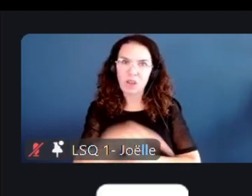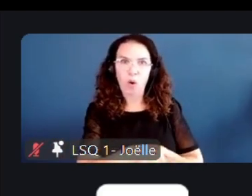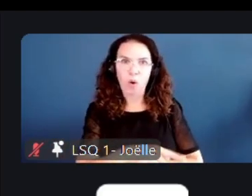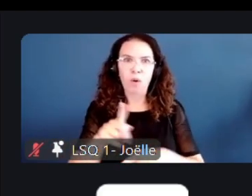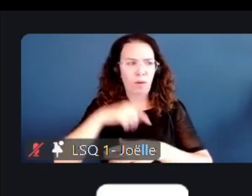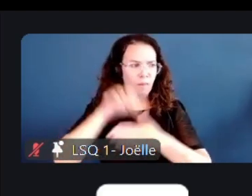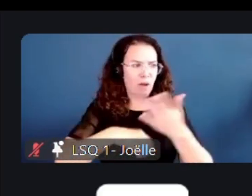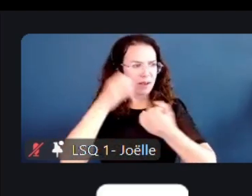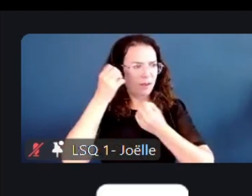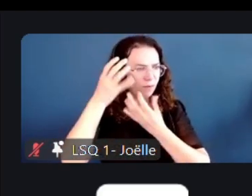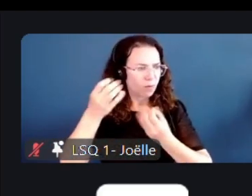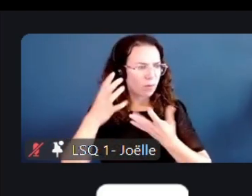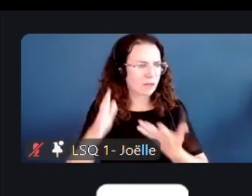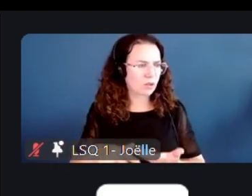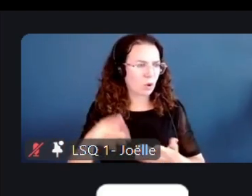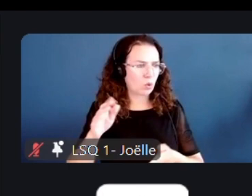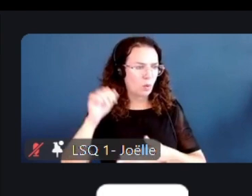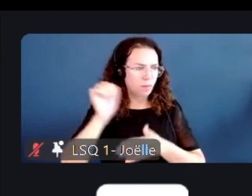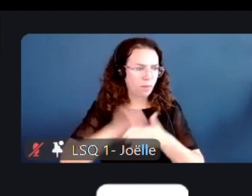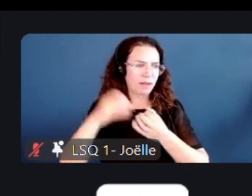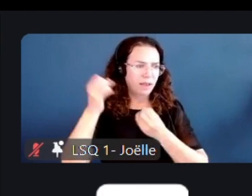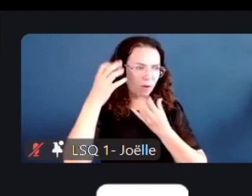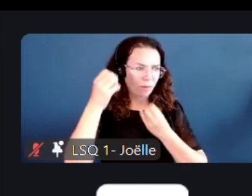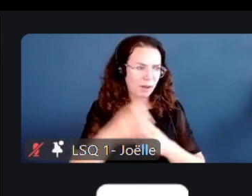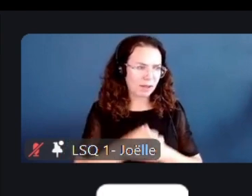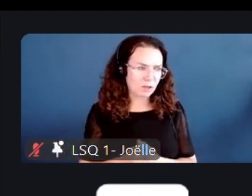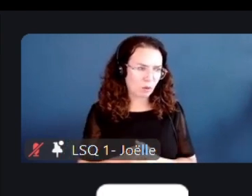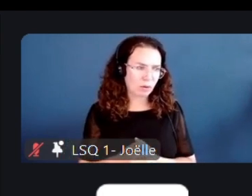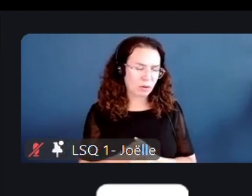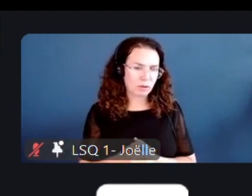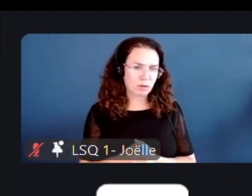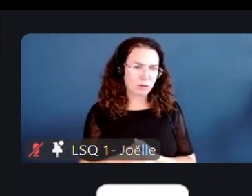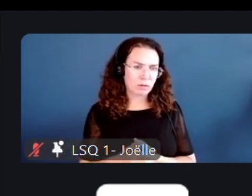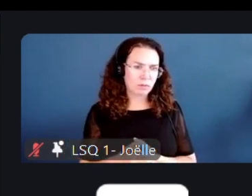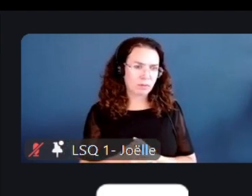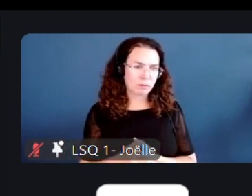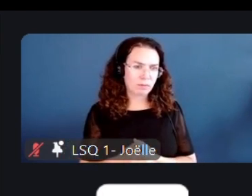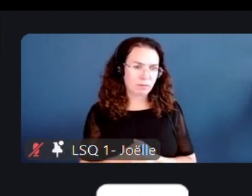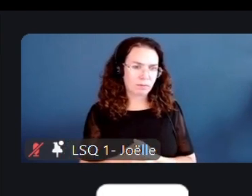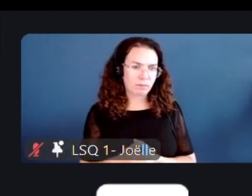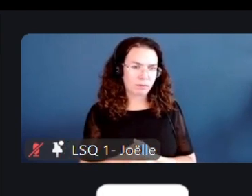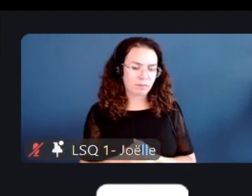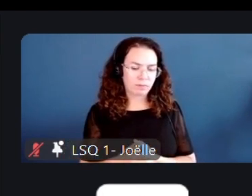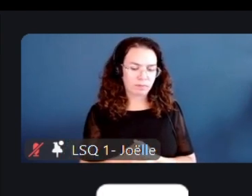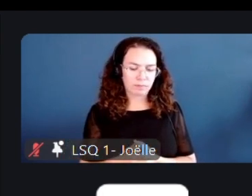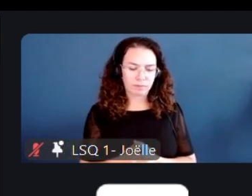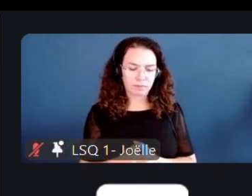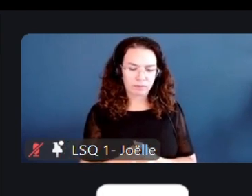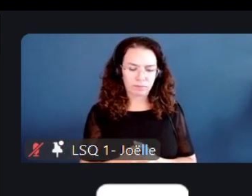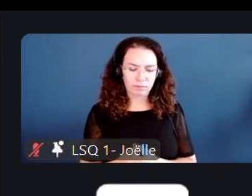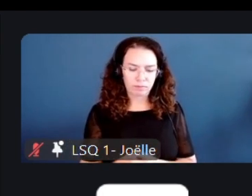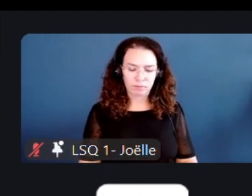le manque d'informations ou de la mésinformation partagée sur les risques ou les alternatives.